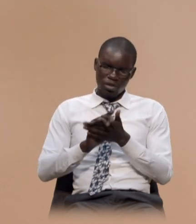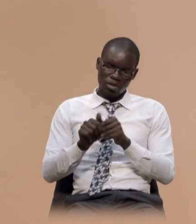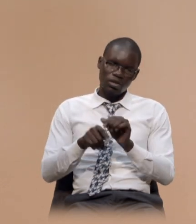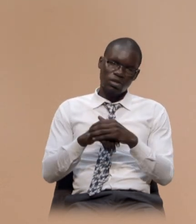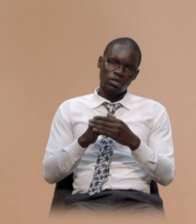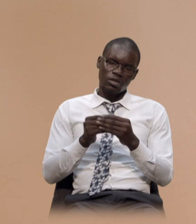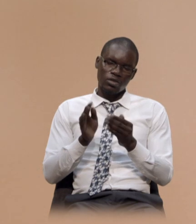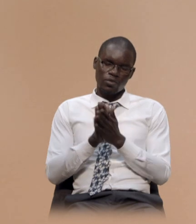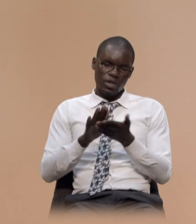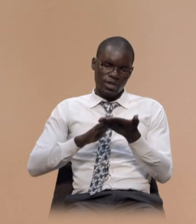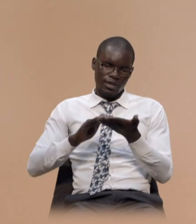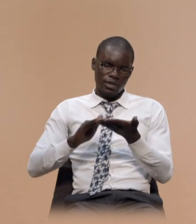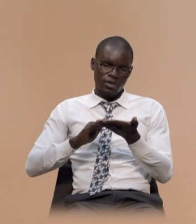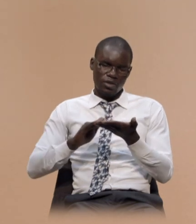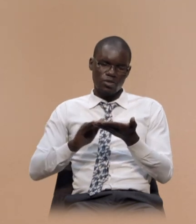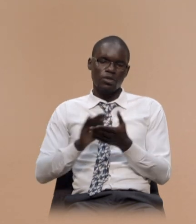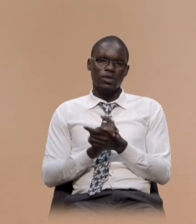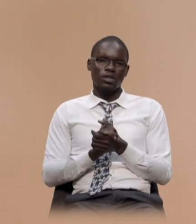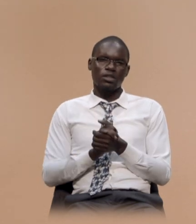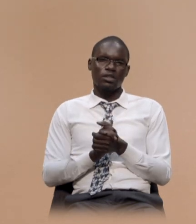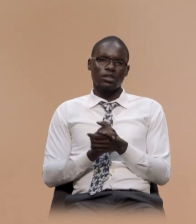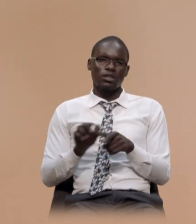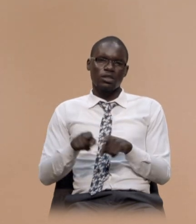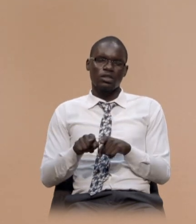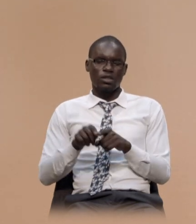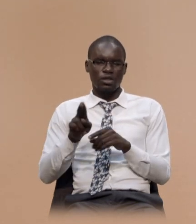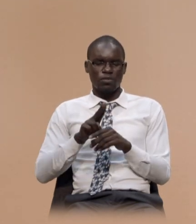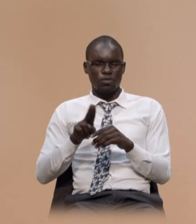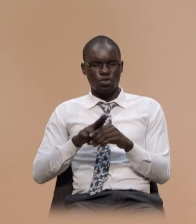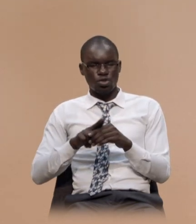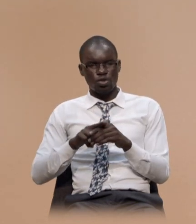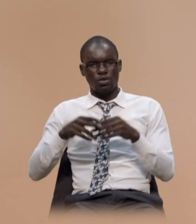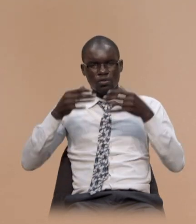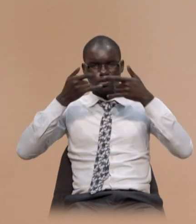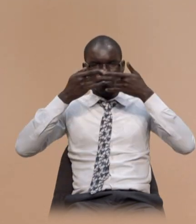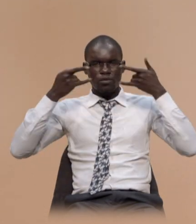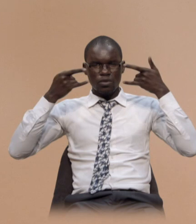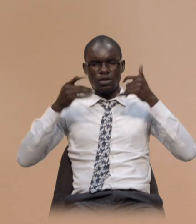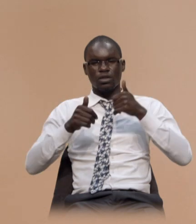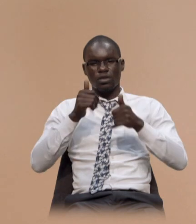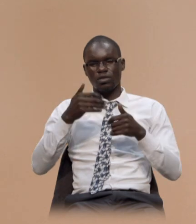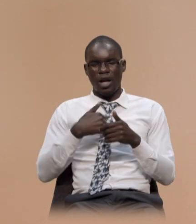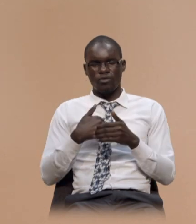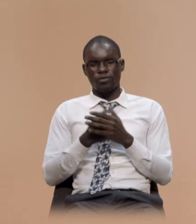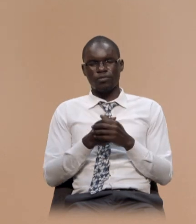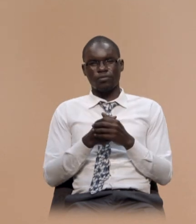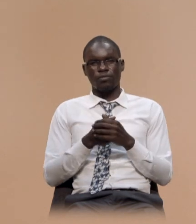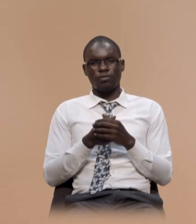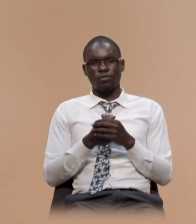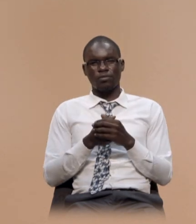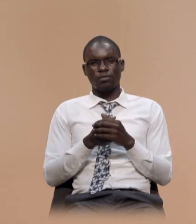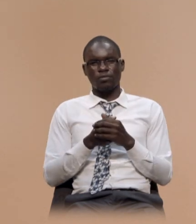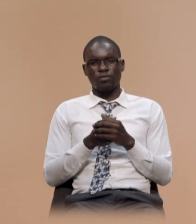kutumia sabuni, na pia tutumie barakoa ambazo tumepata ama tumepewa